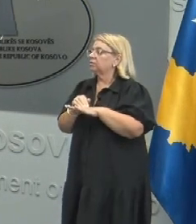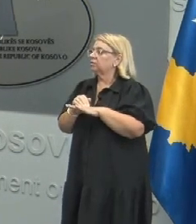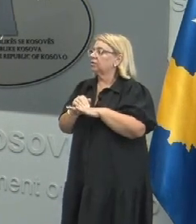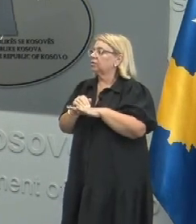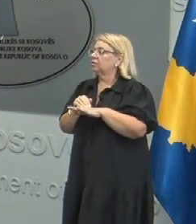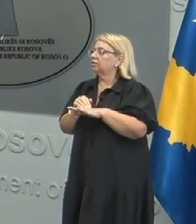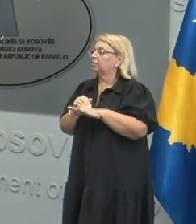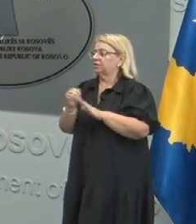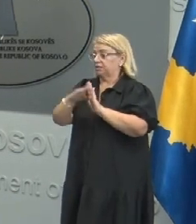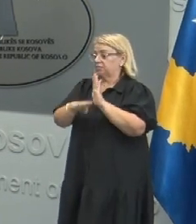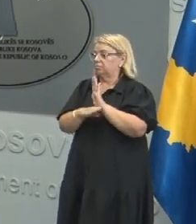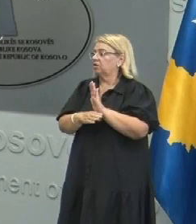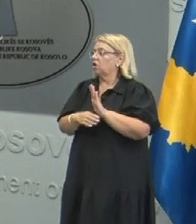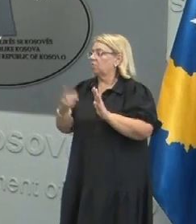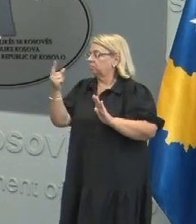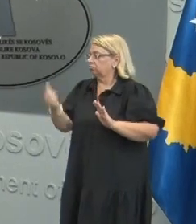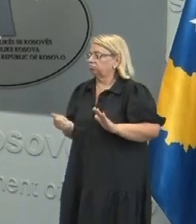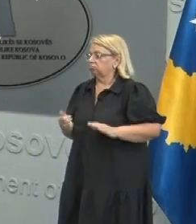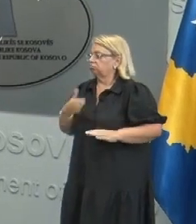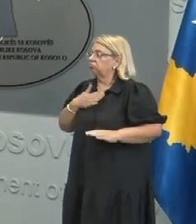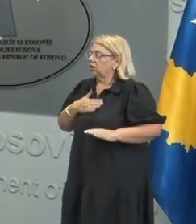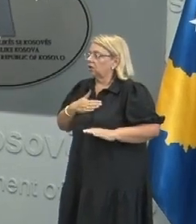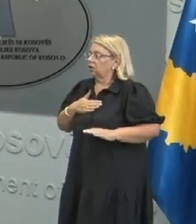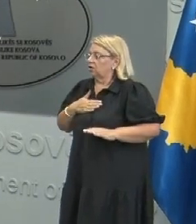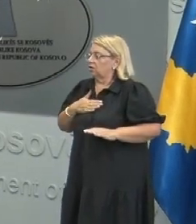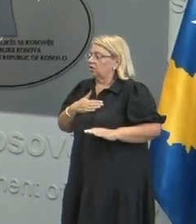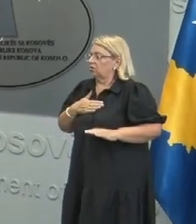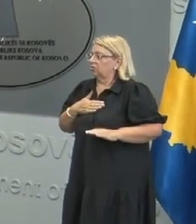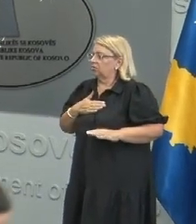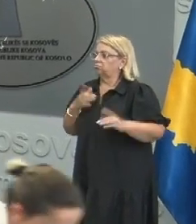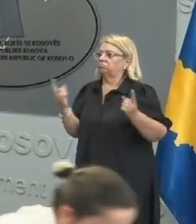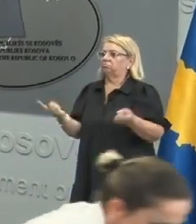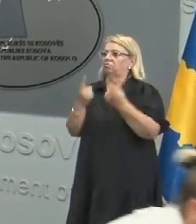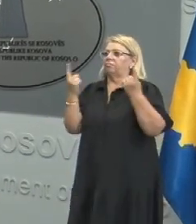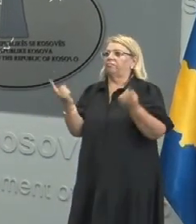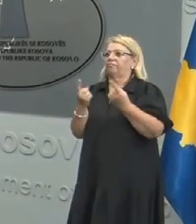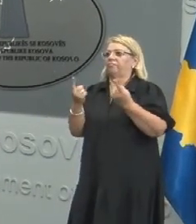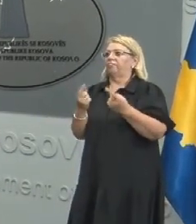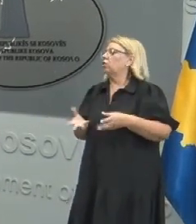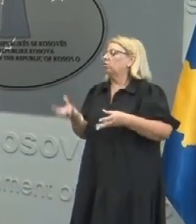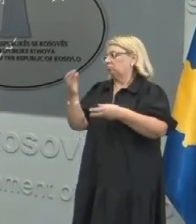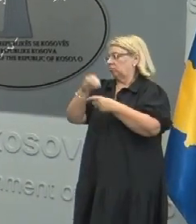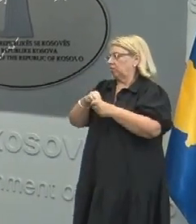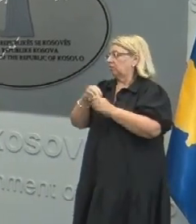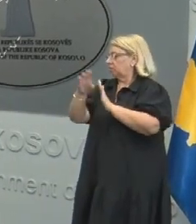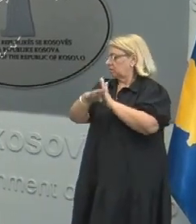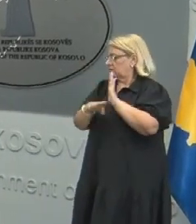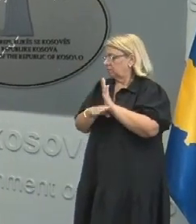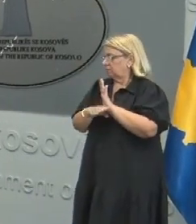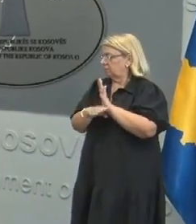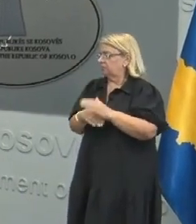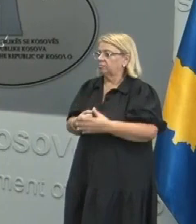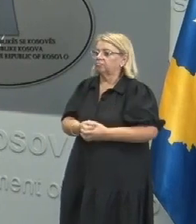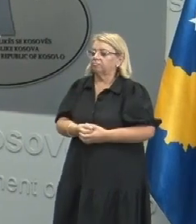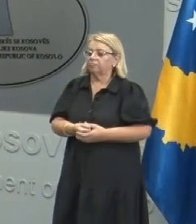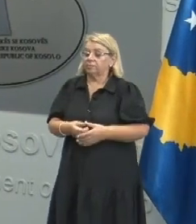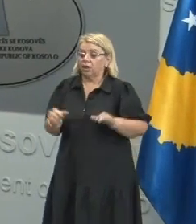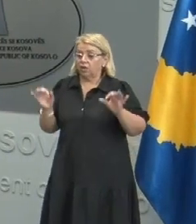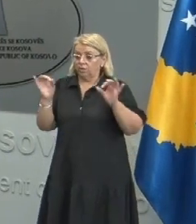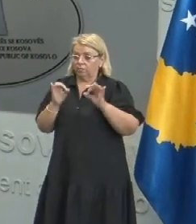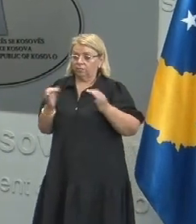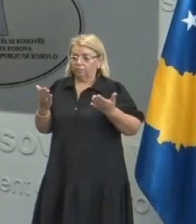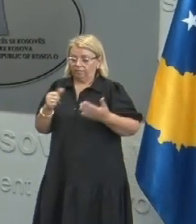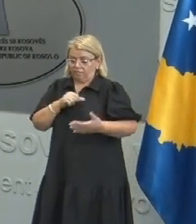sindikatat jo spektatore, po pjesëmarrëse. Dhe jo vetëm për